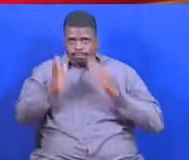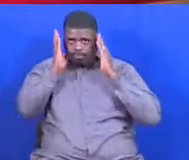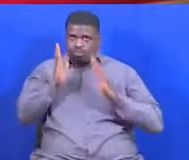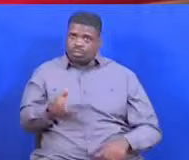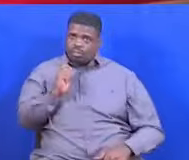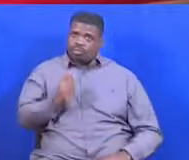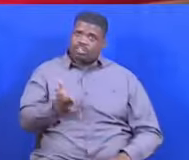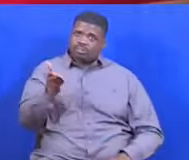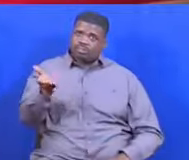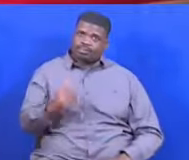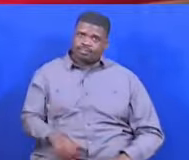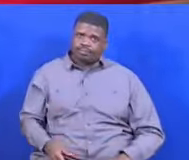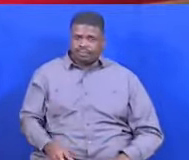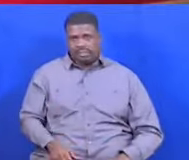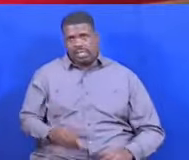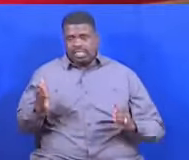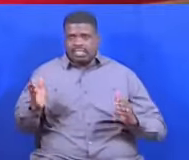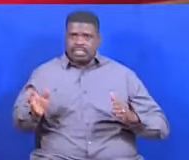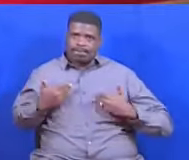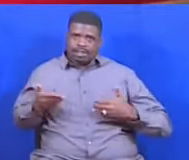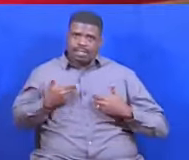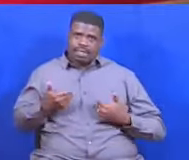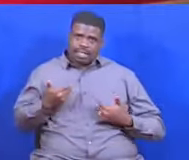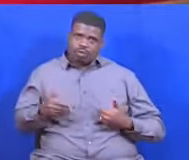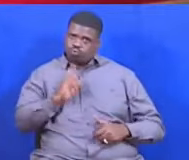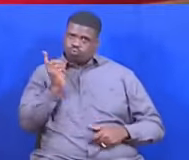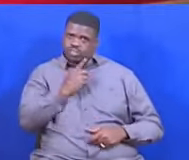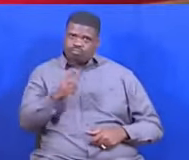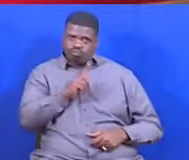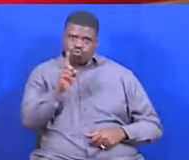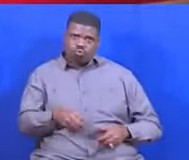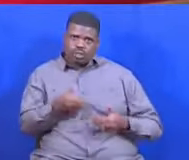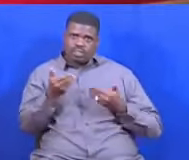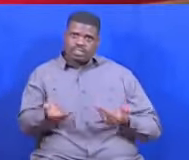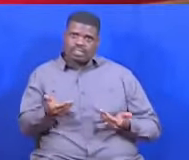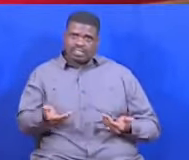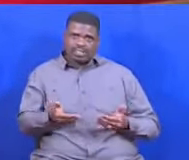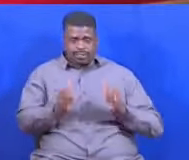Spika, sasa napenda kujibu swali la Mheshimiwa